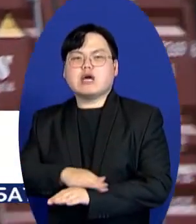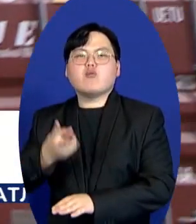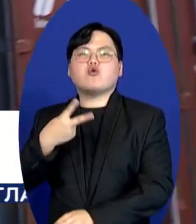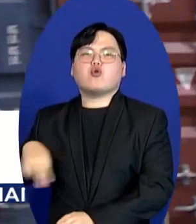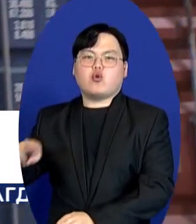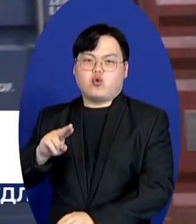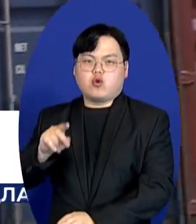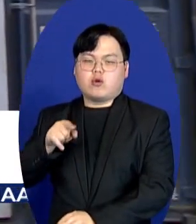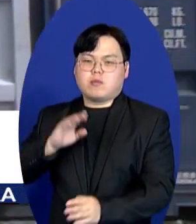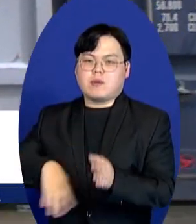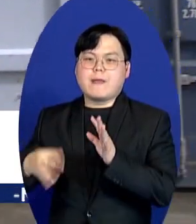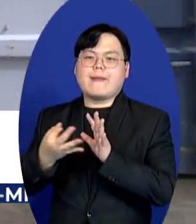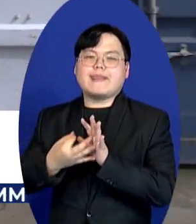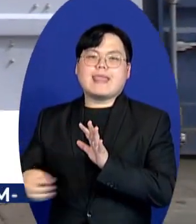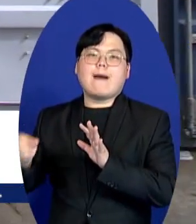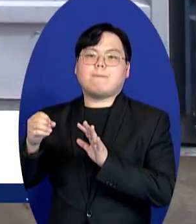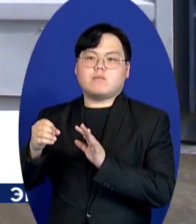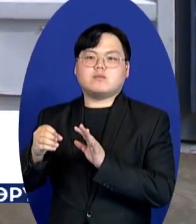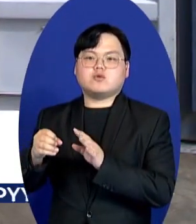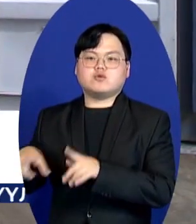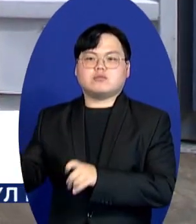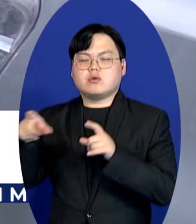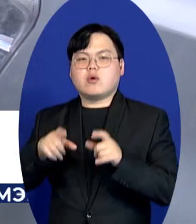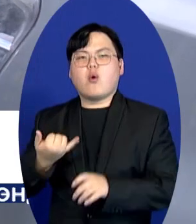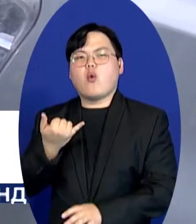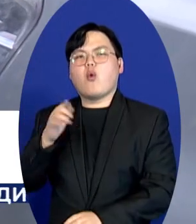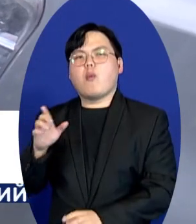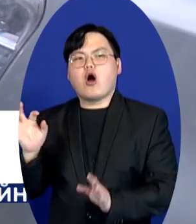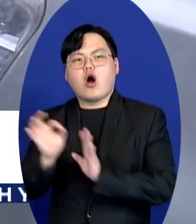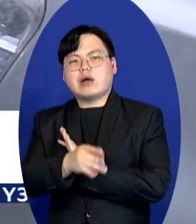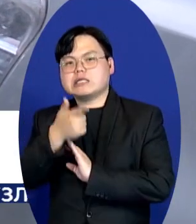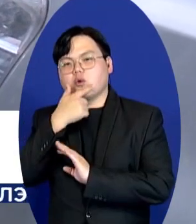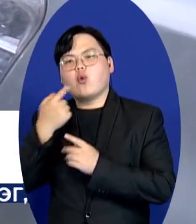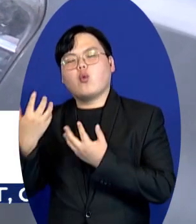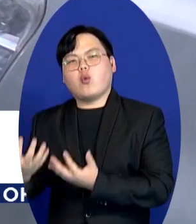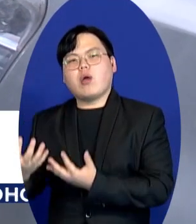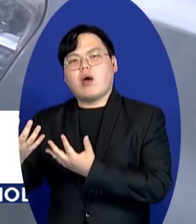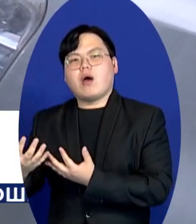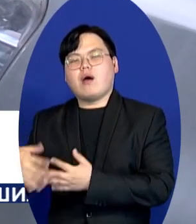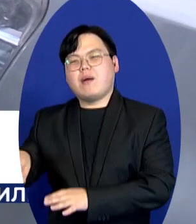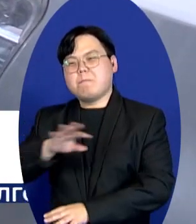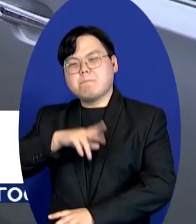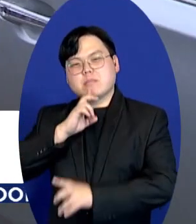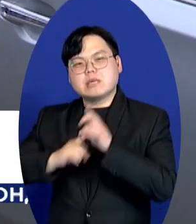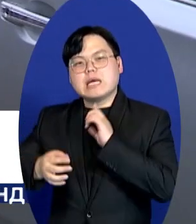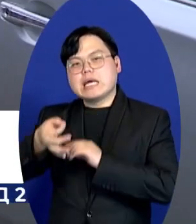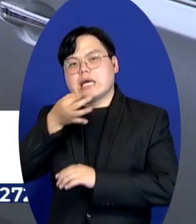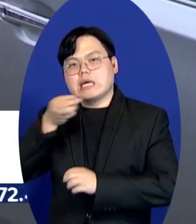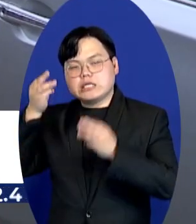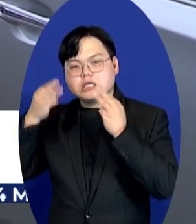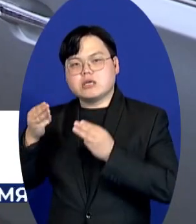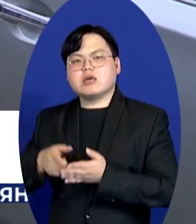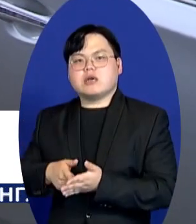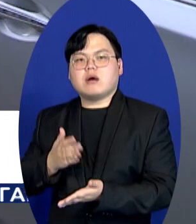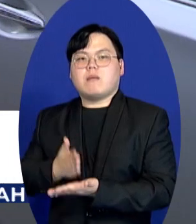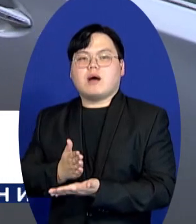хөндлөхөд өнөөдрийн байдлаар 800 орчим чиглэг тээвэр нийслэл хотод орж ирч чадахгүй байна. Тиймээс энэ мэтэ тулгымцсан асуудлыг шийдвэрлэх шаардлага